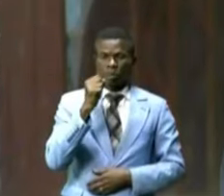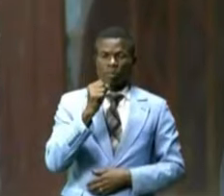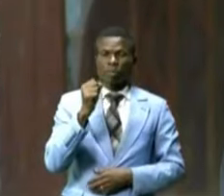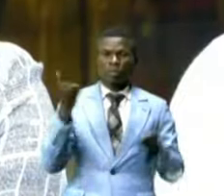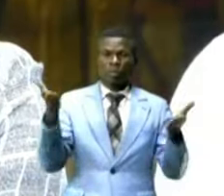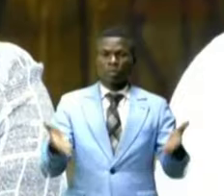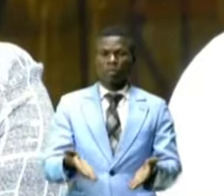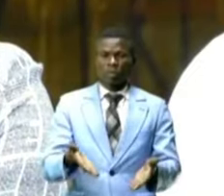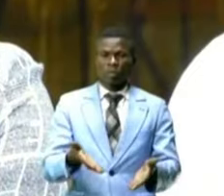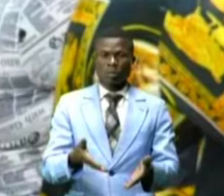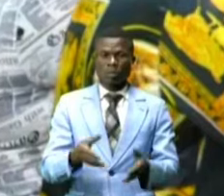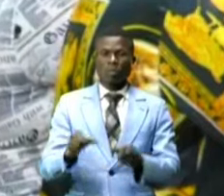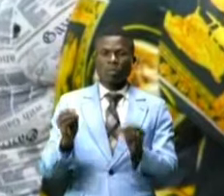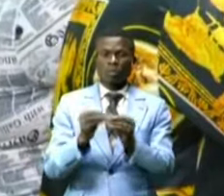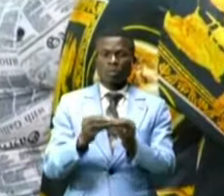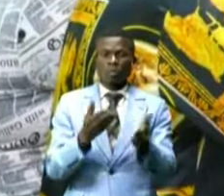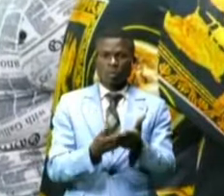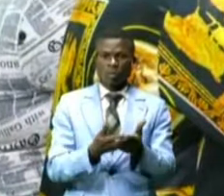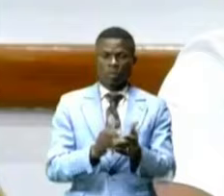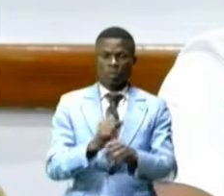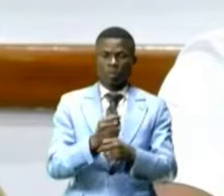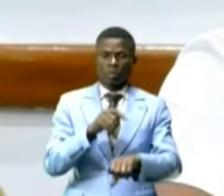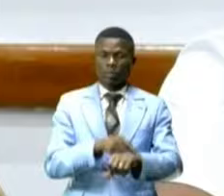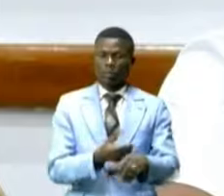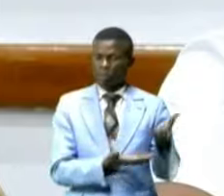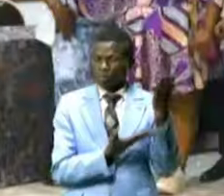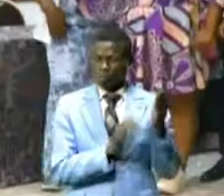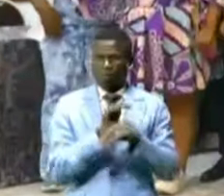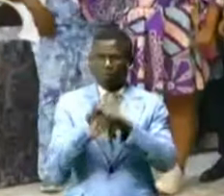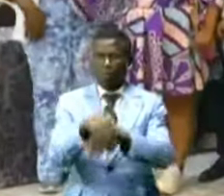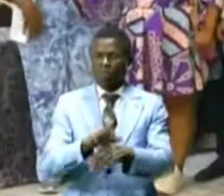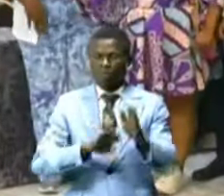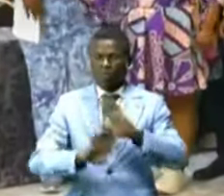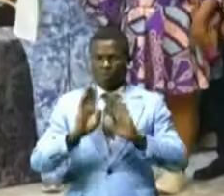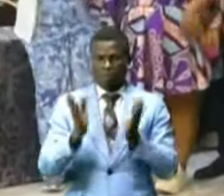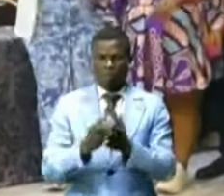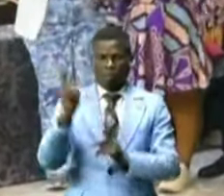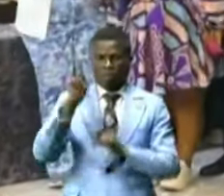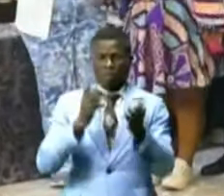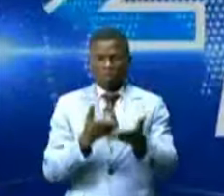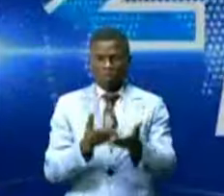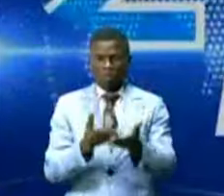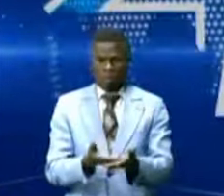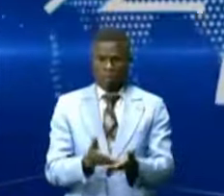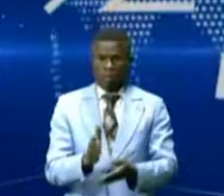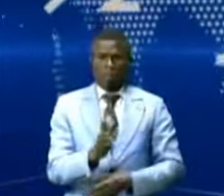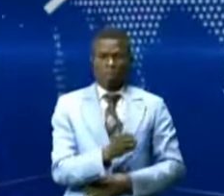part active à ces assises qui constituent un moment d'adhésion de toutes les couches de la population.